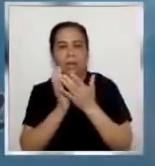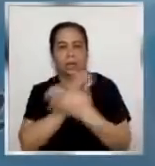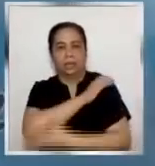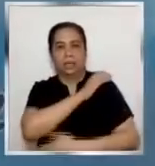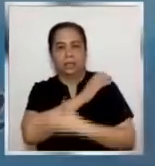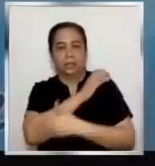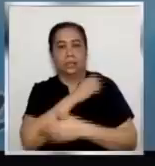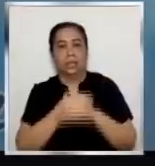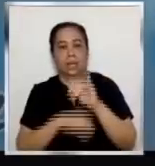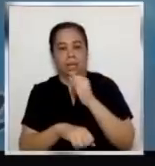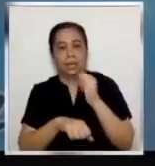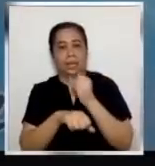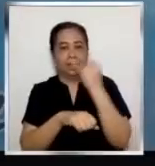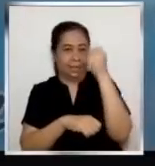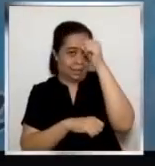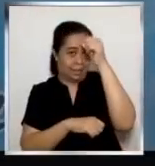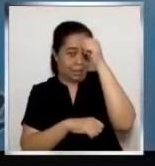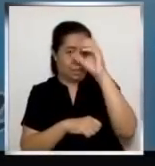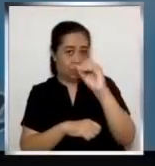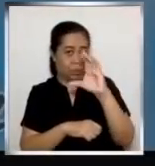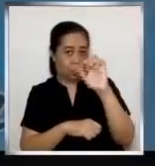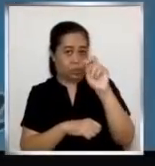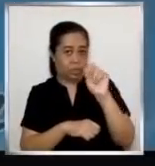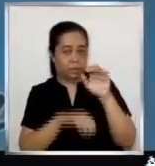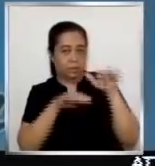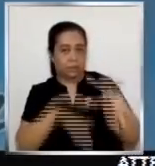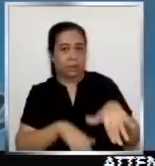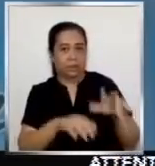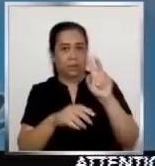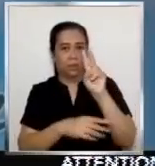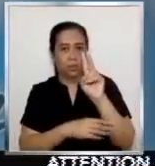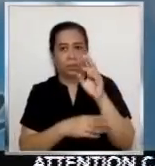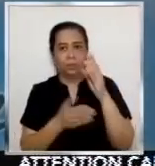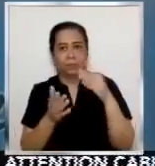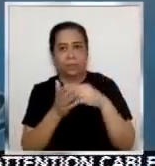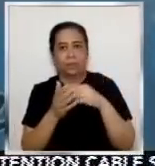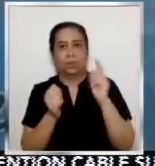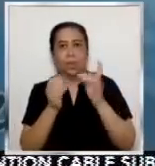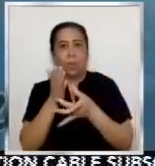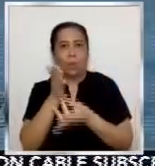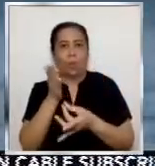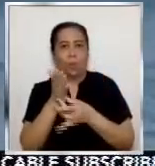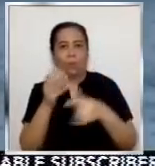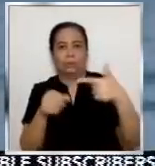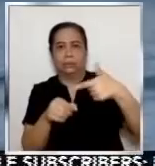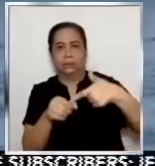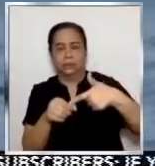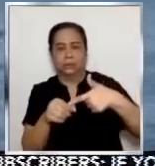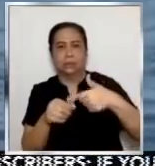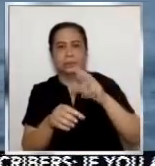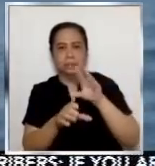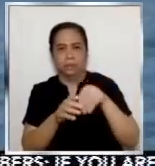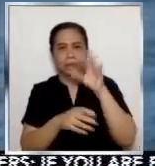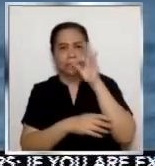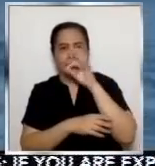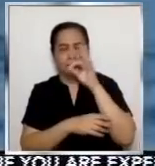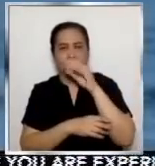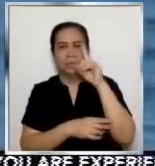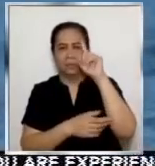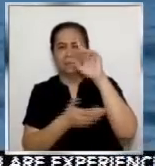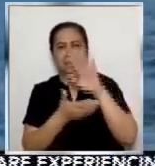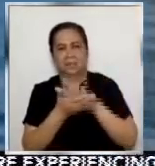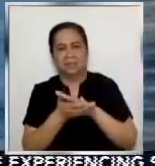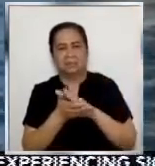ang barko na may kargang 2 milyong barrel ng langis. Isa sa mga Pilipinong crew nito ang pinaniniwalaang patay